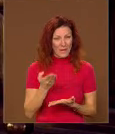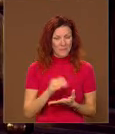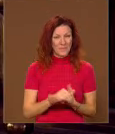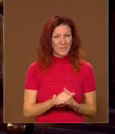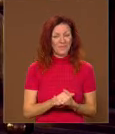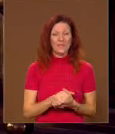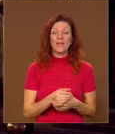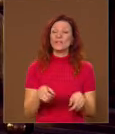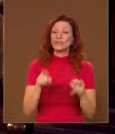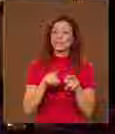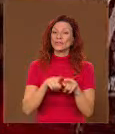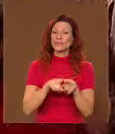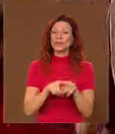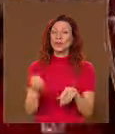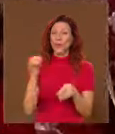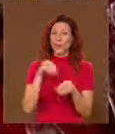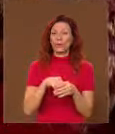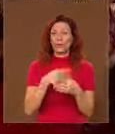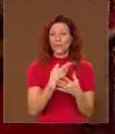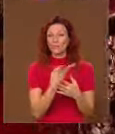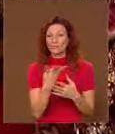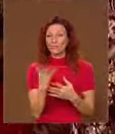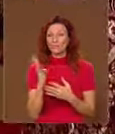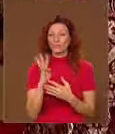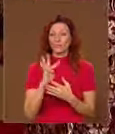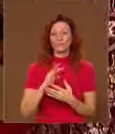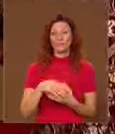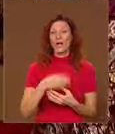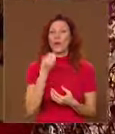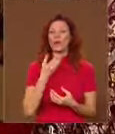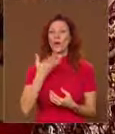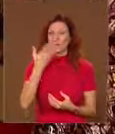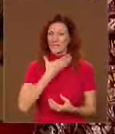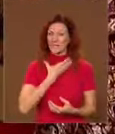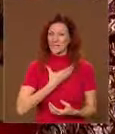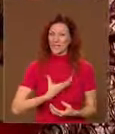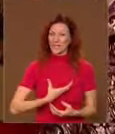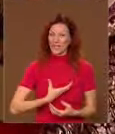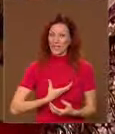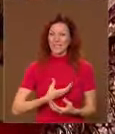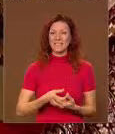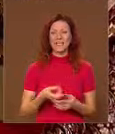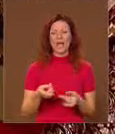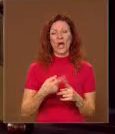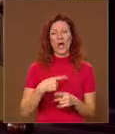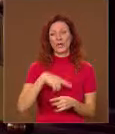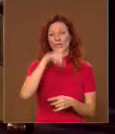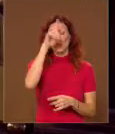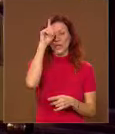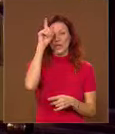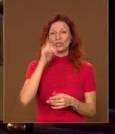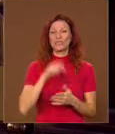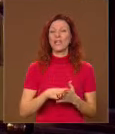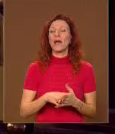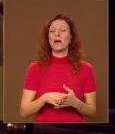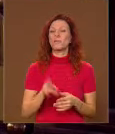в съслужение с другите духовници от столичния катедрален храм.